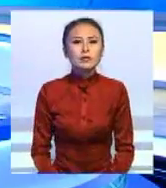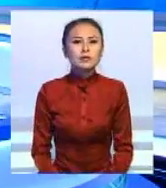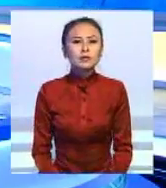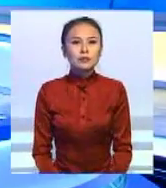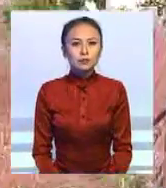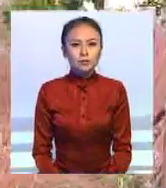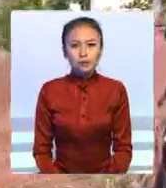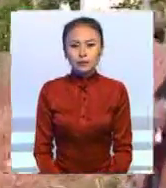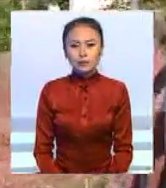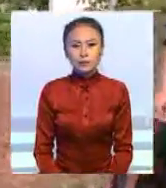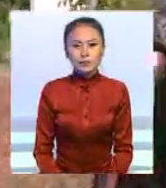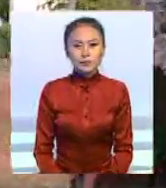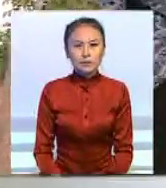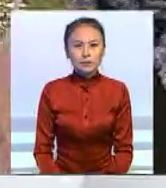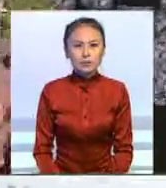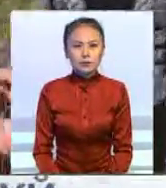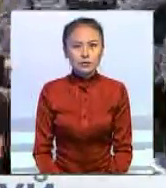тарқатады.